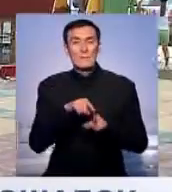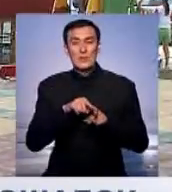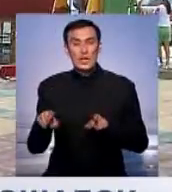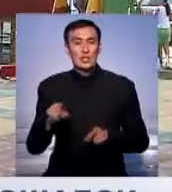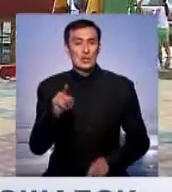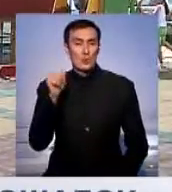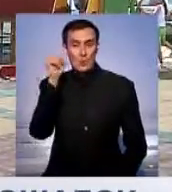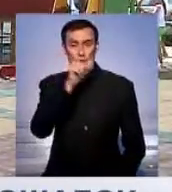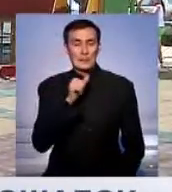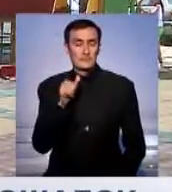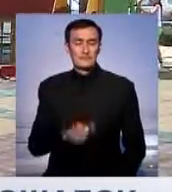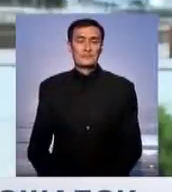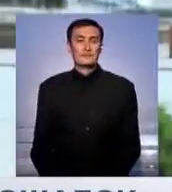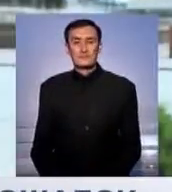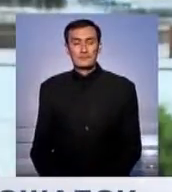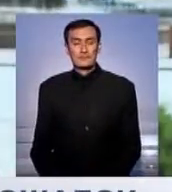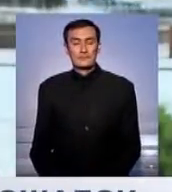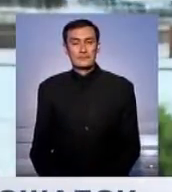годы.